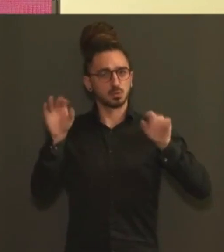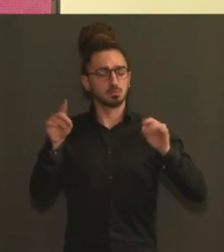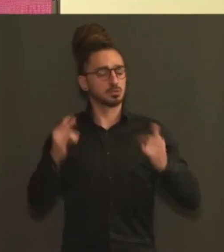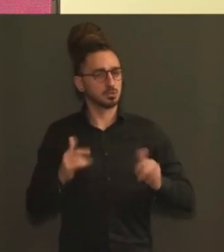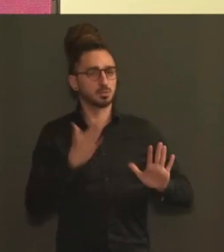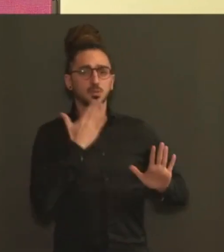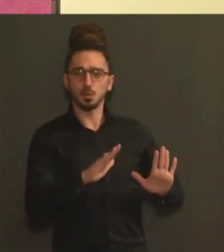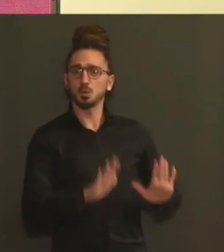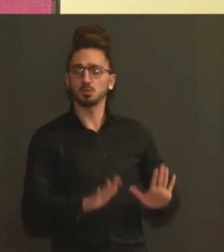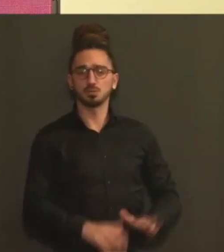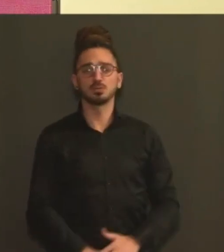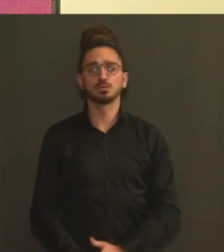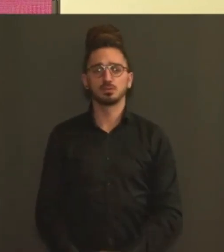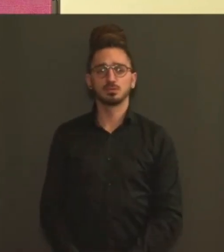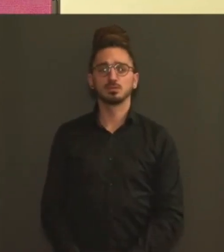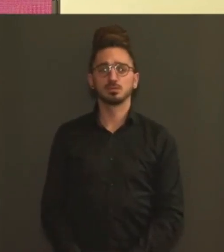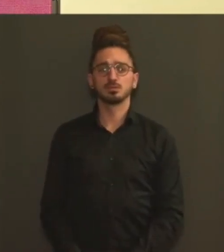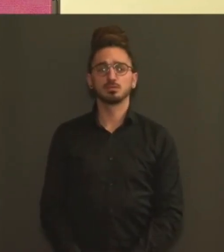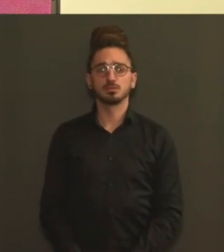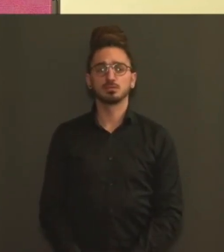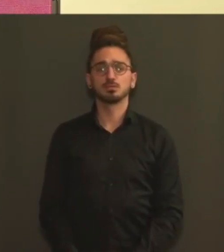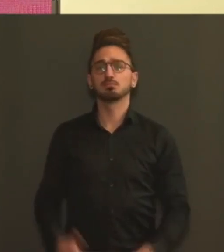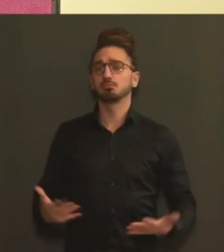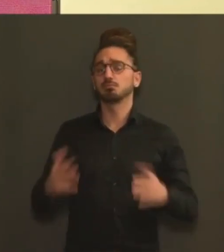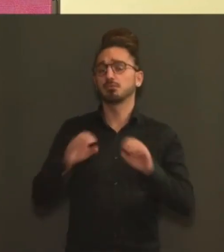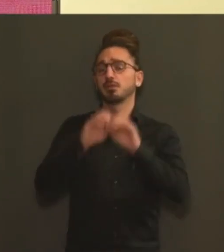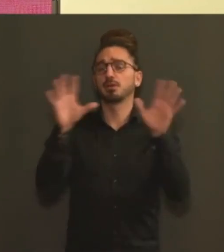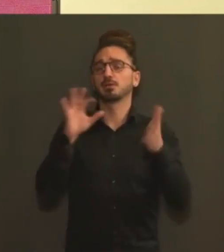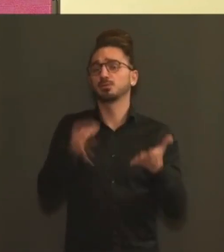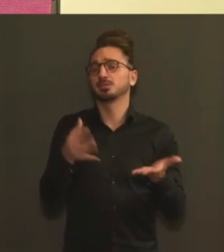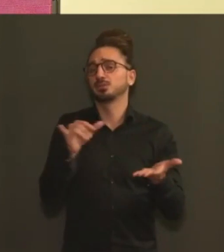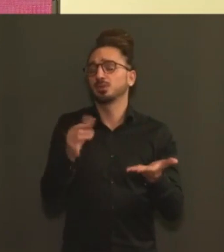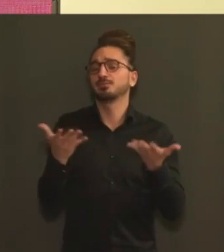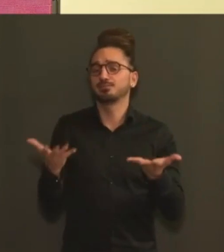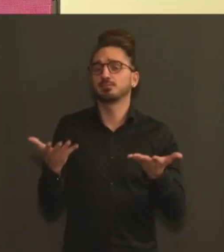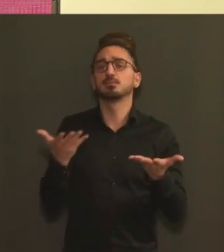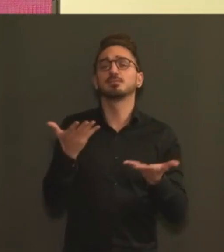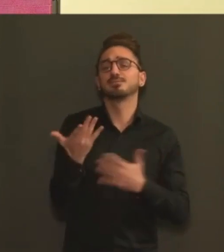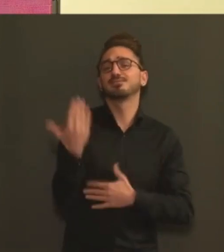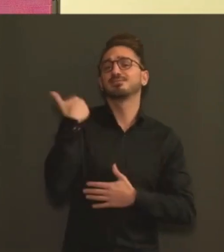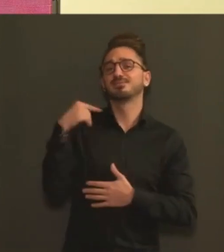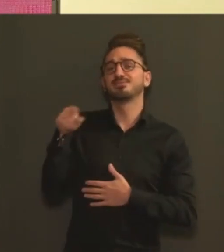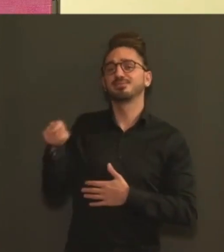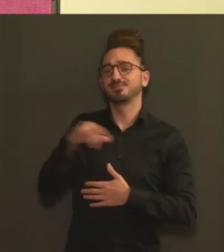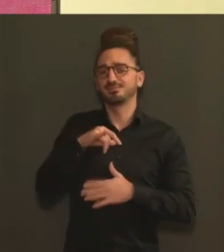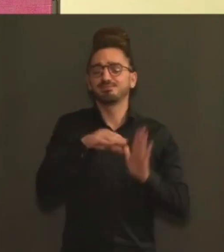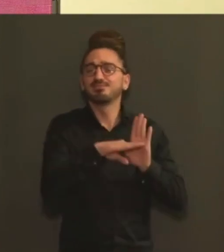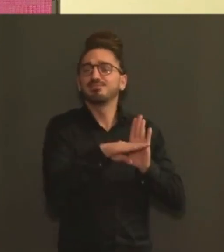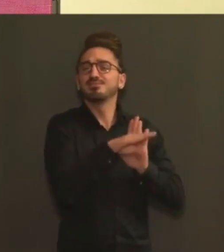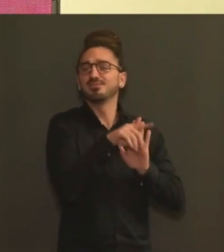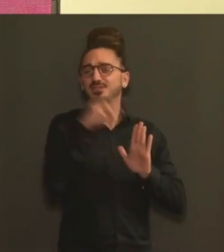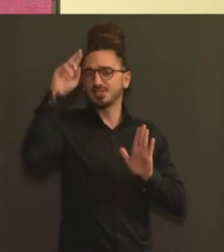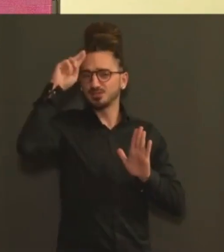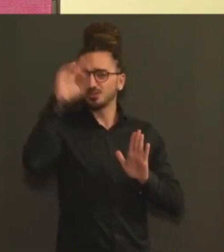Donc, clairement, une partie conséquente de l'augmentation des chiffres était liée aux effets du retour